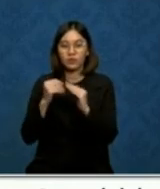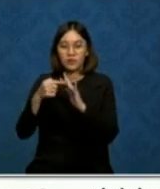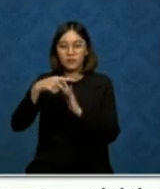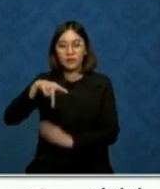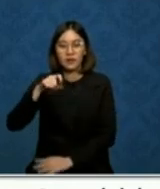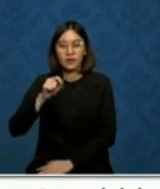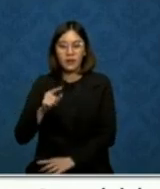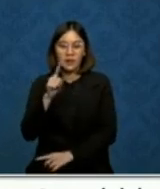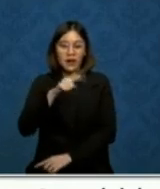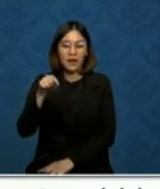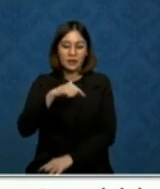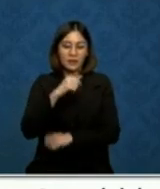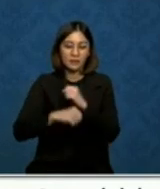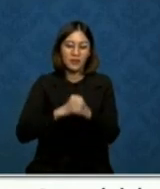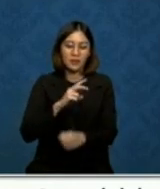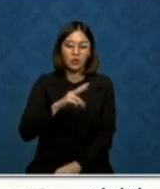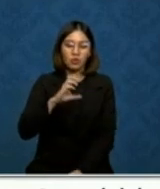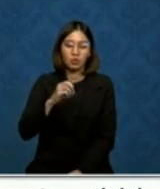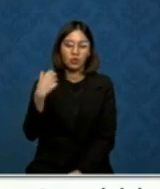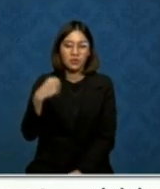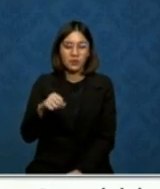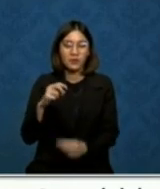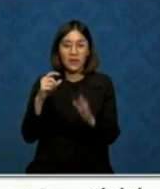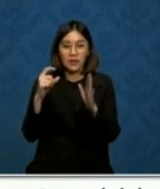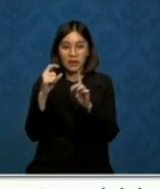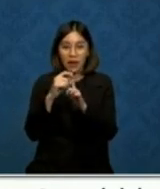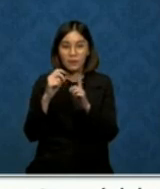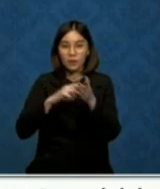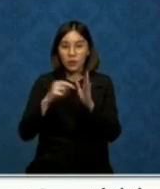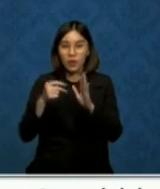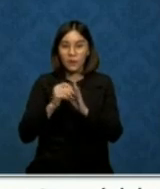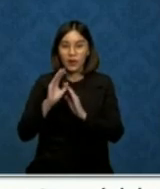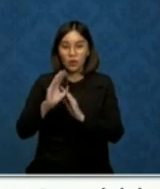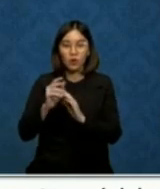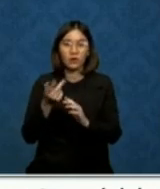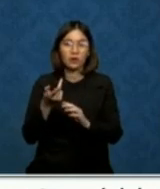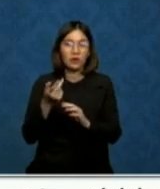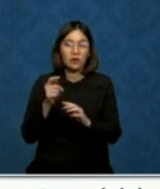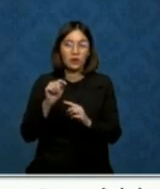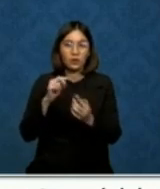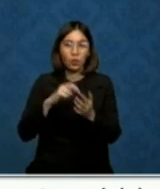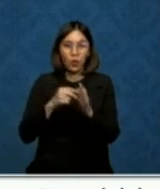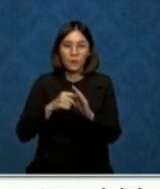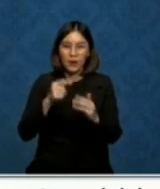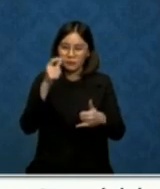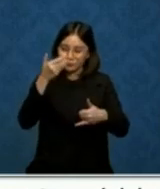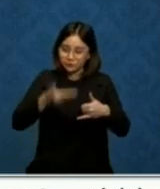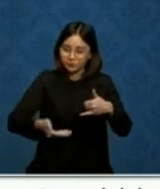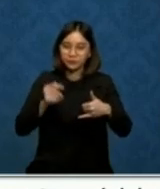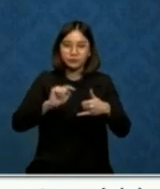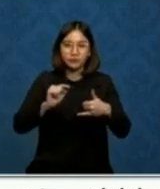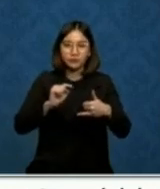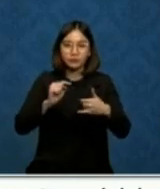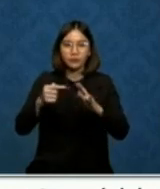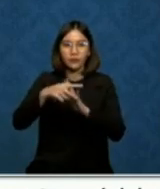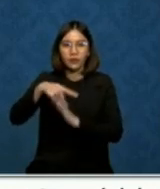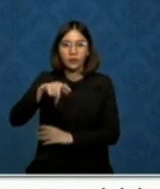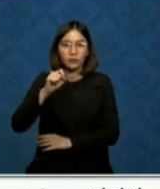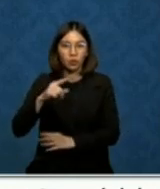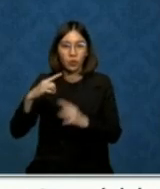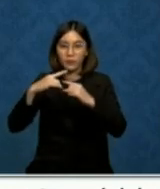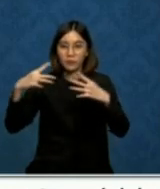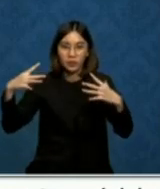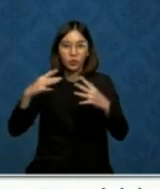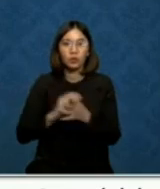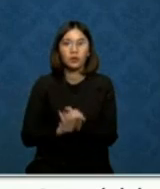ของอังกฤษในปี2010เนี่ยให้คำจำกัดความของการล่วงละเมิดทางเพศว่าเป็นพฤติกรรมทางเพศที่ไม่พึงประส